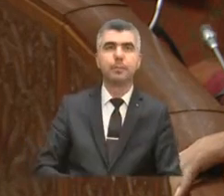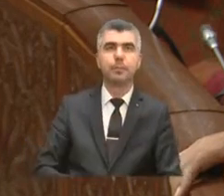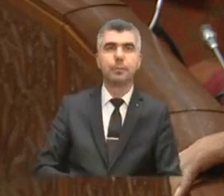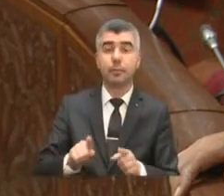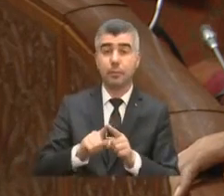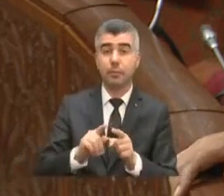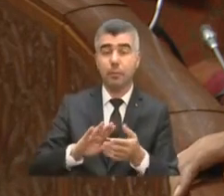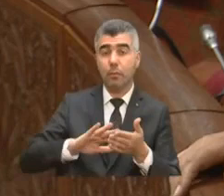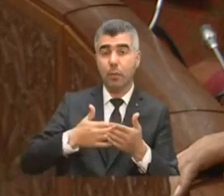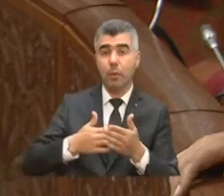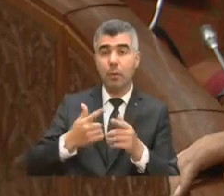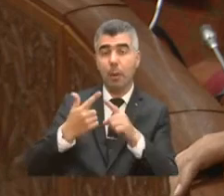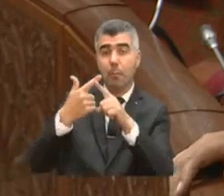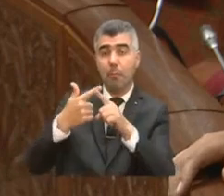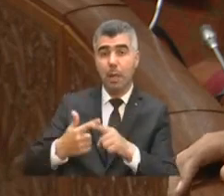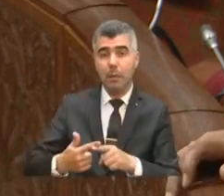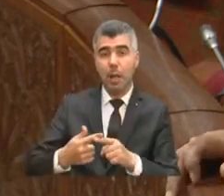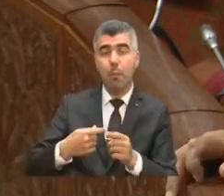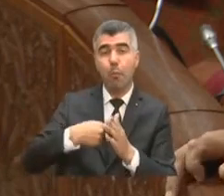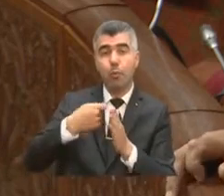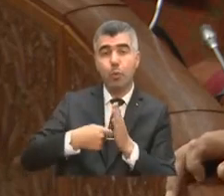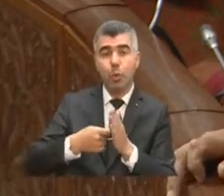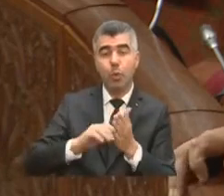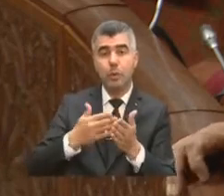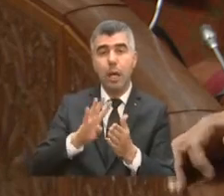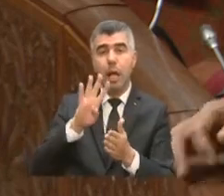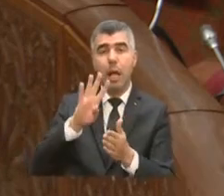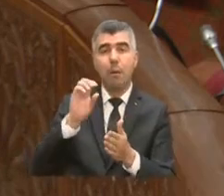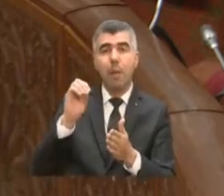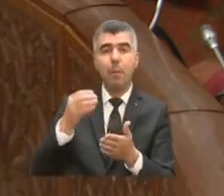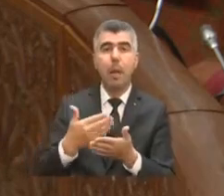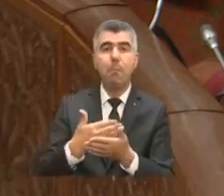كنت قلت هذا الغلاف المالي ديال هذا المشروع الكبير تقريبا 400 مليار ديال الدرهم. شكرا.